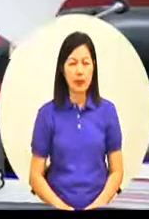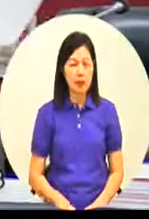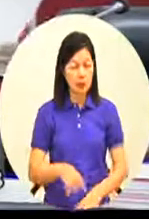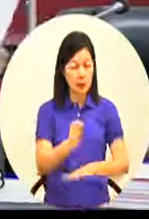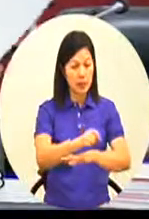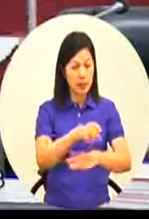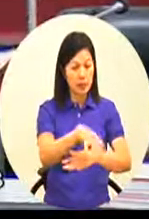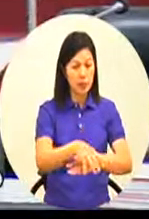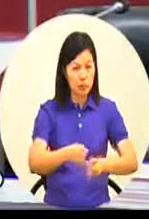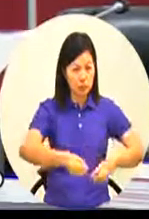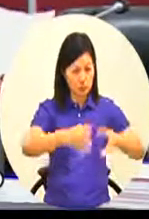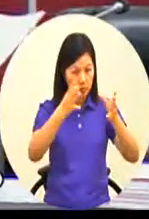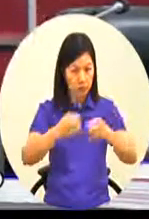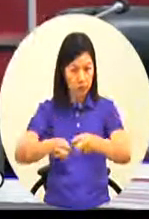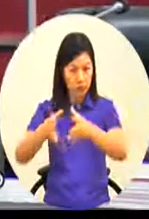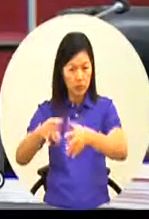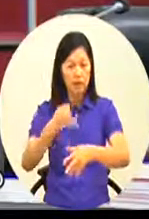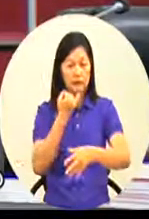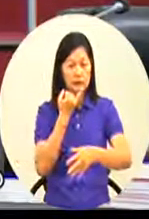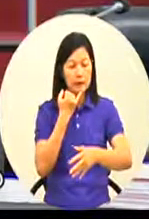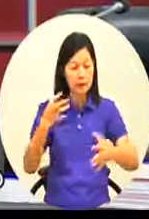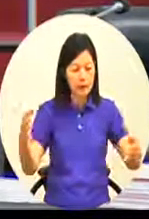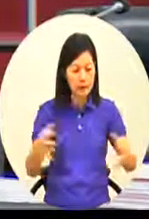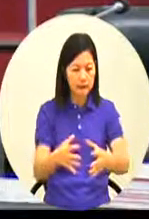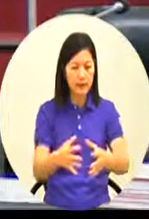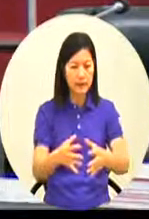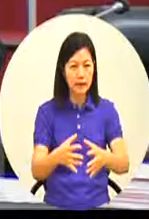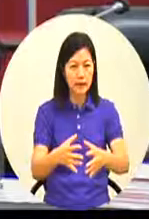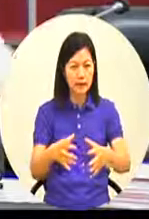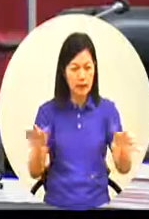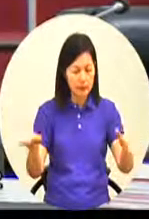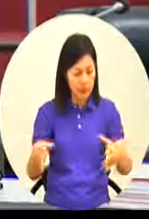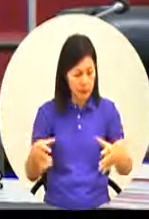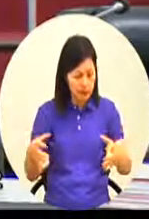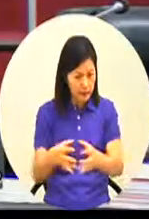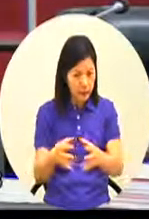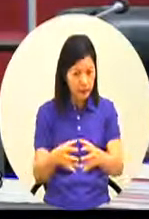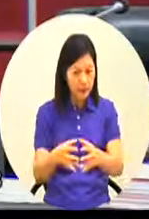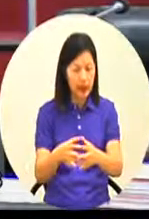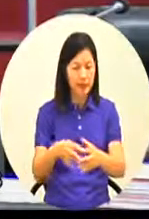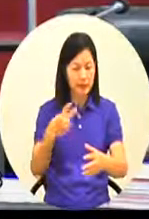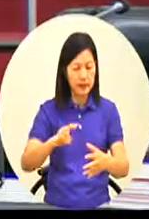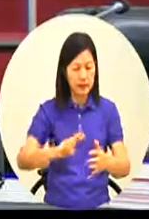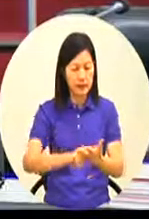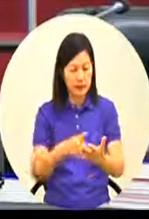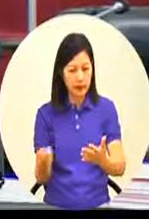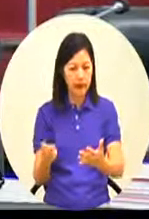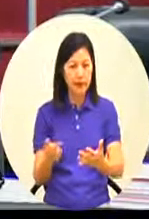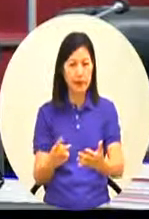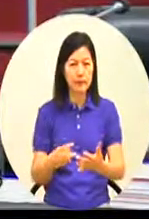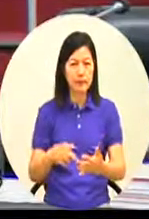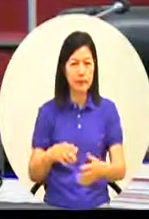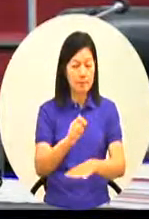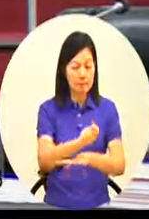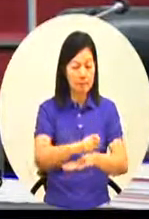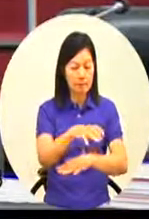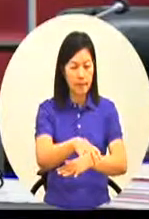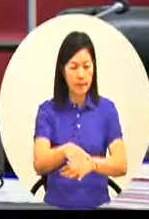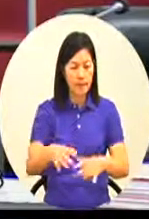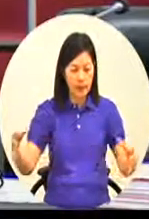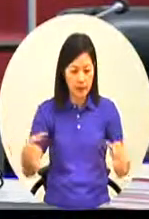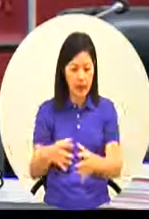可以这些的办公处所可以集合之后，我们可以来做一些的变更，让这一些的办公处所可以集结在